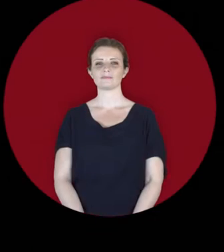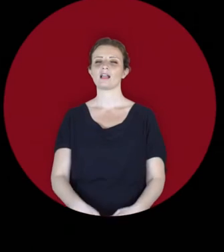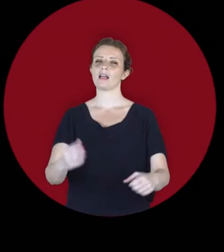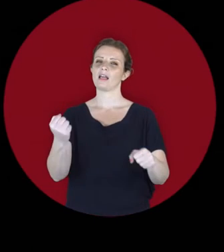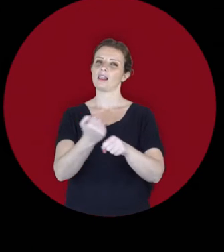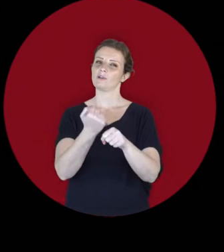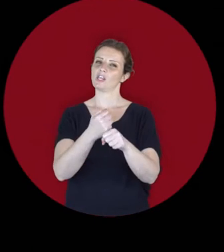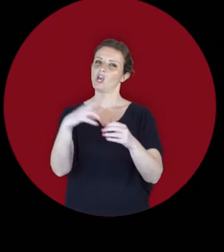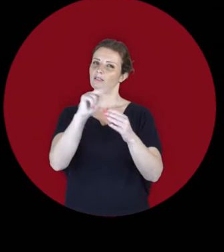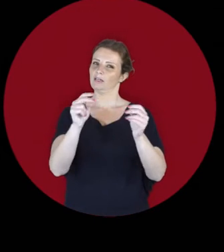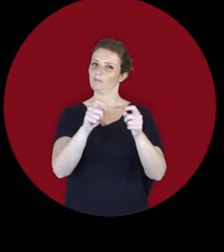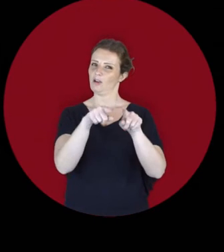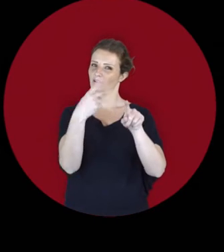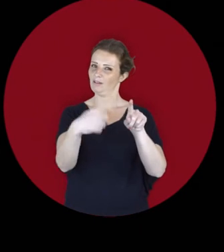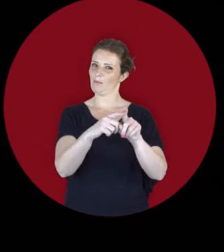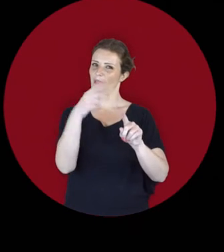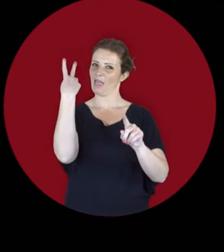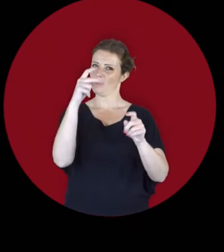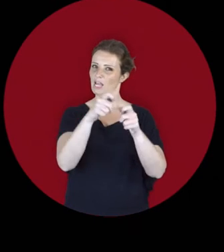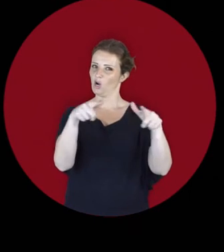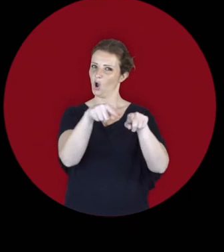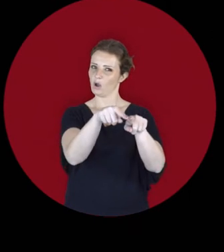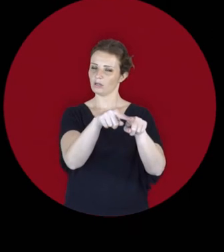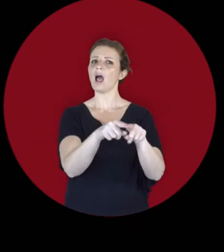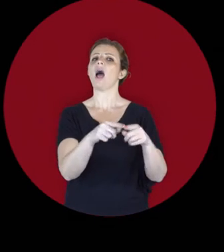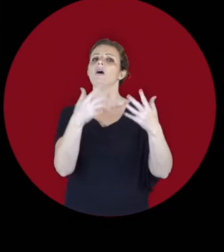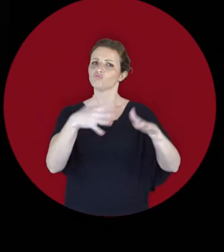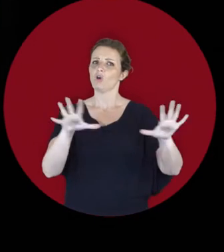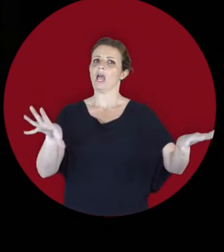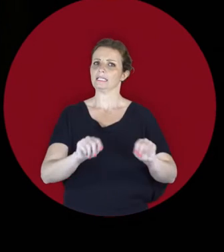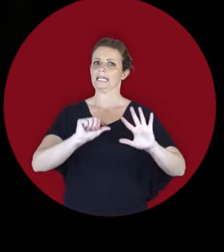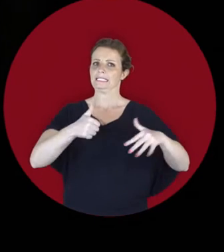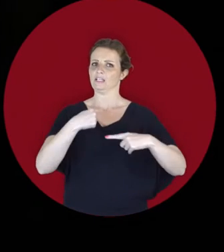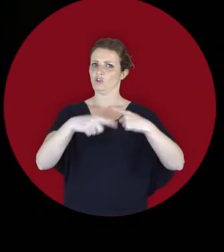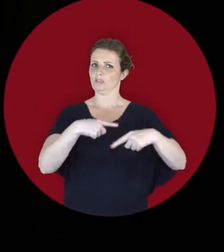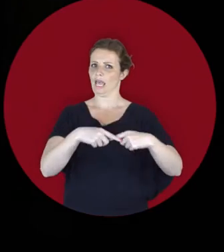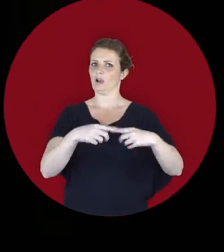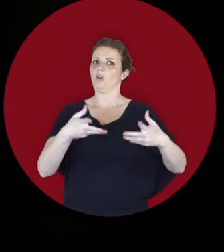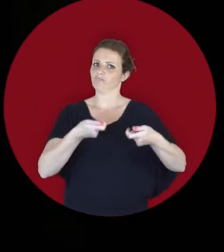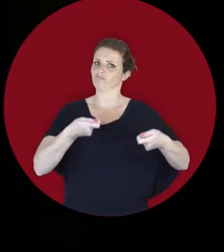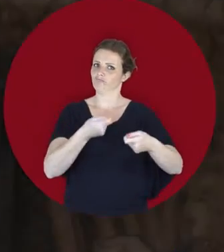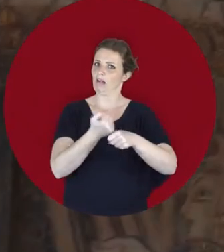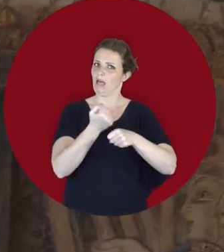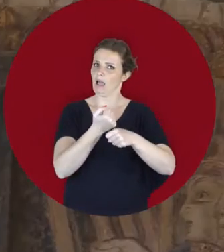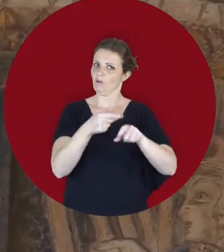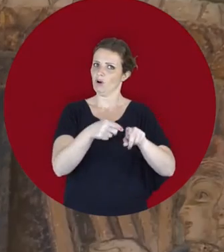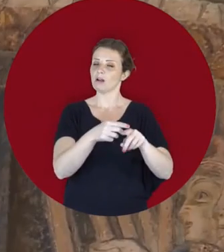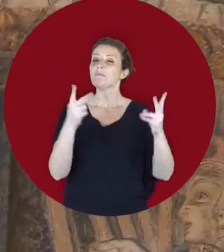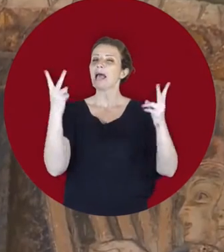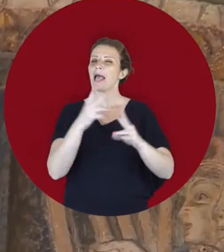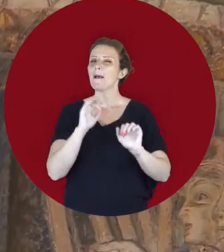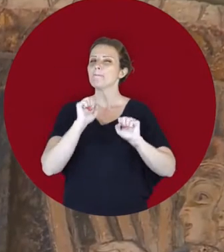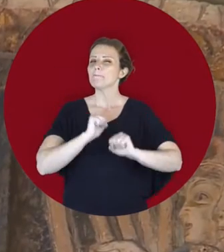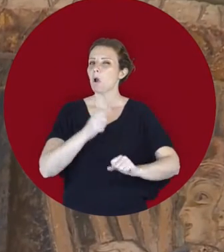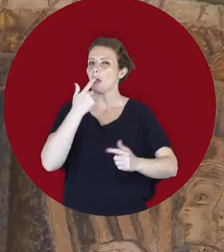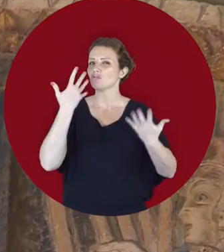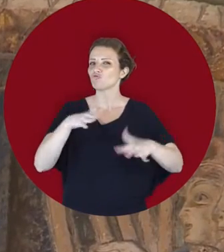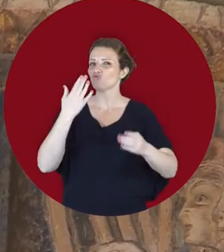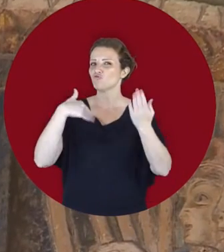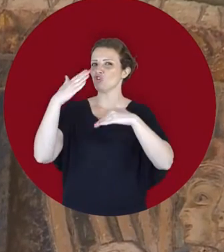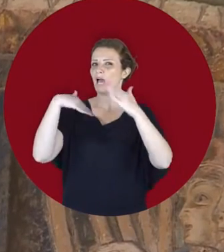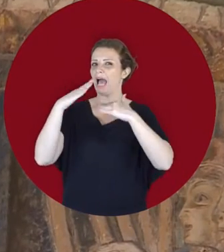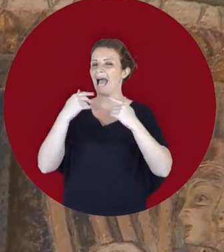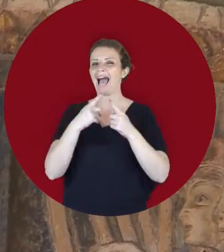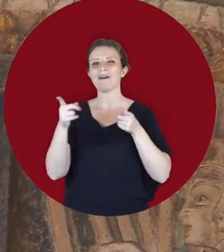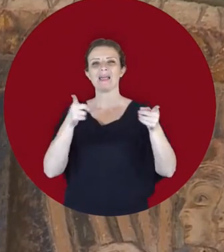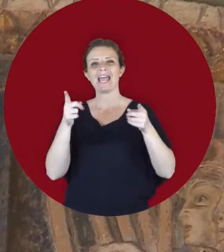Se lo scriptorium veronese è molto attivo nei primi anni del VI secolo, non è azzardato ipotizzare che esso abbia cominciato ad organizzarsi fin